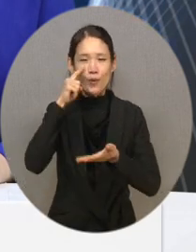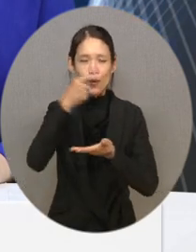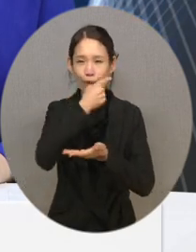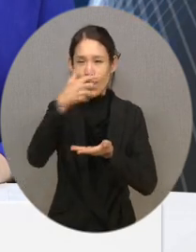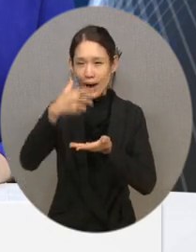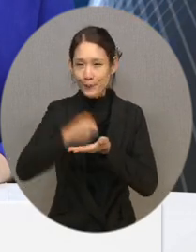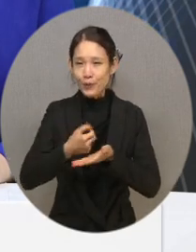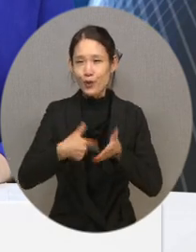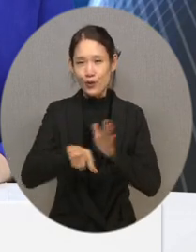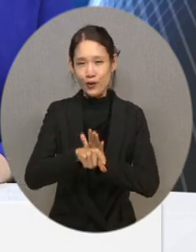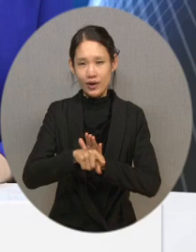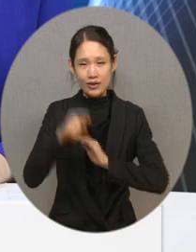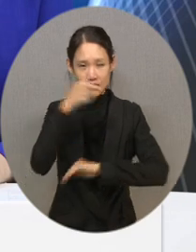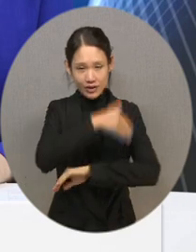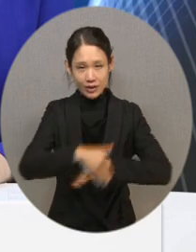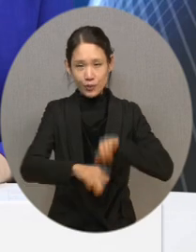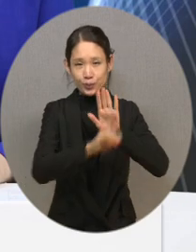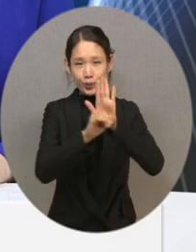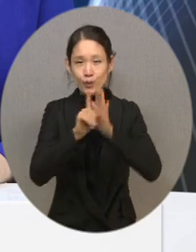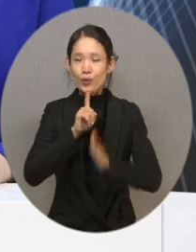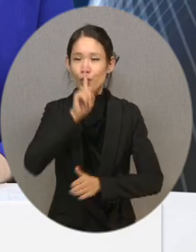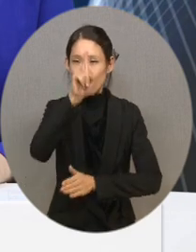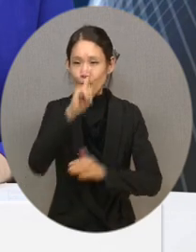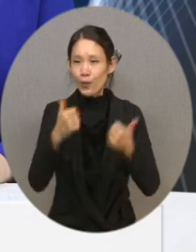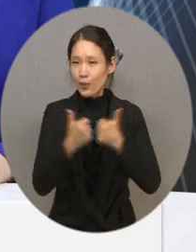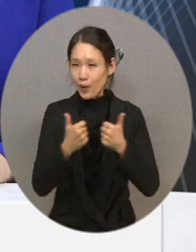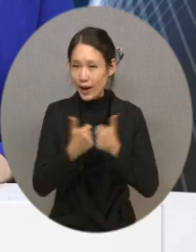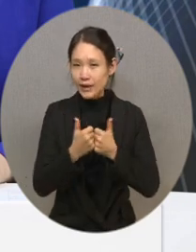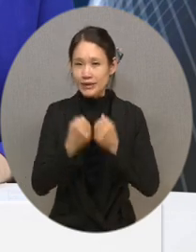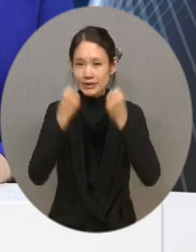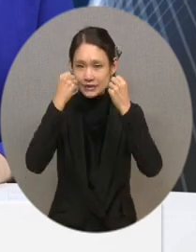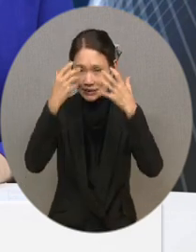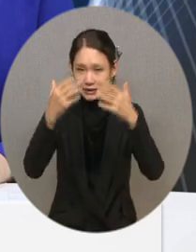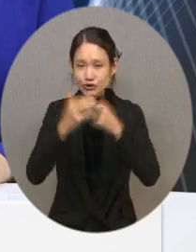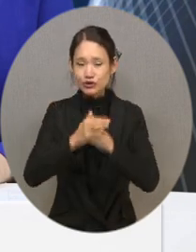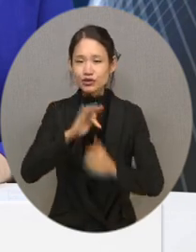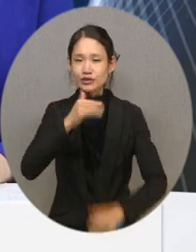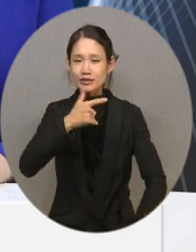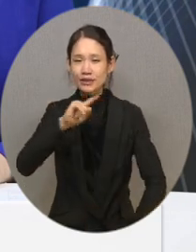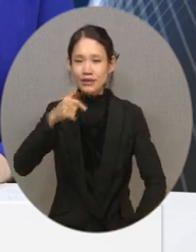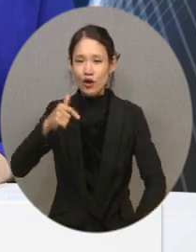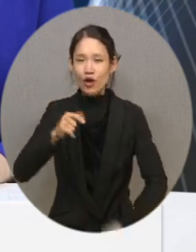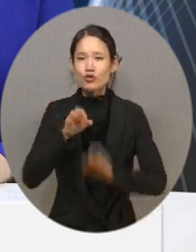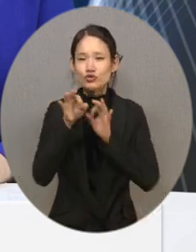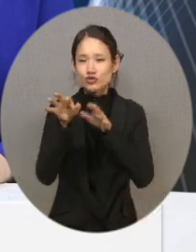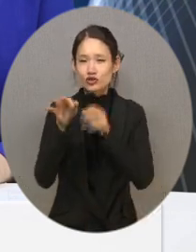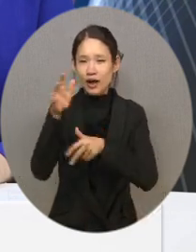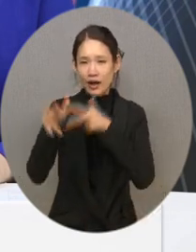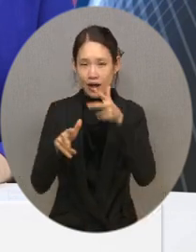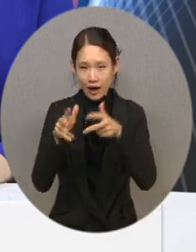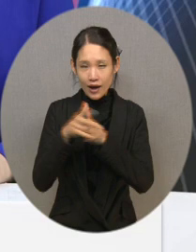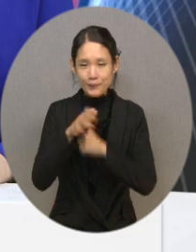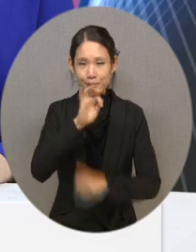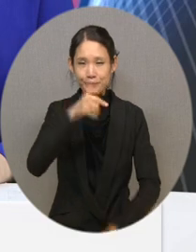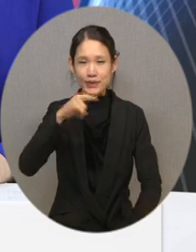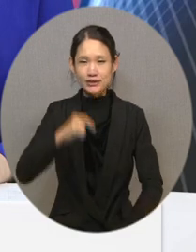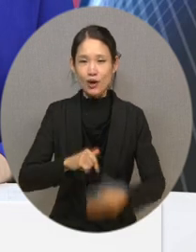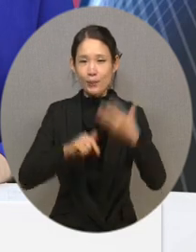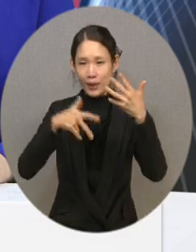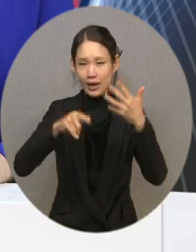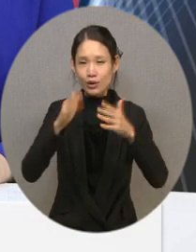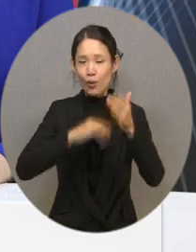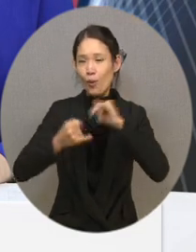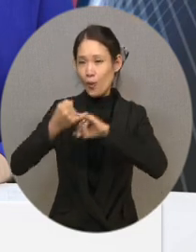이번 보고에는 정부 국정기조에 부합한 신규 대형 투자 사업을 발굴하고 민선 8기 공약